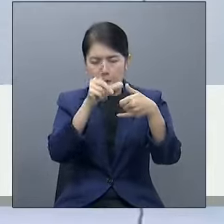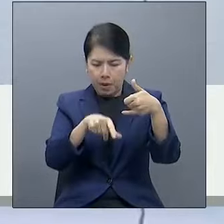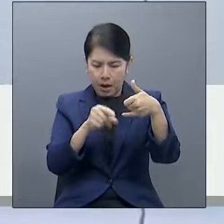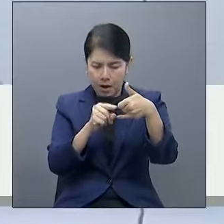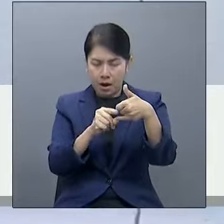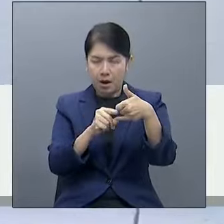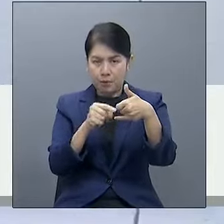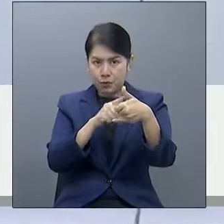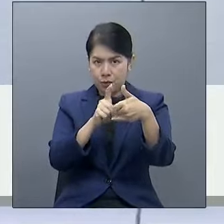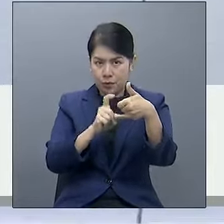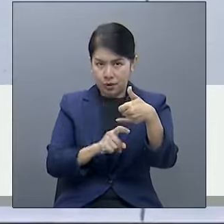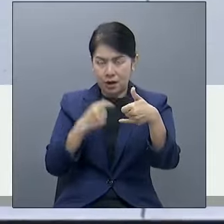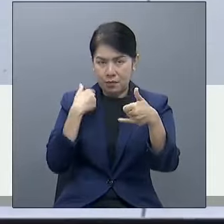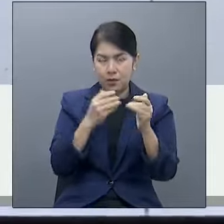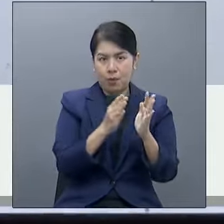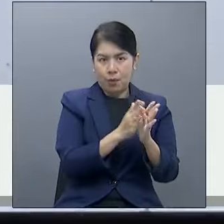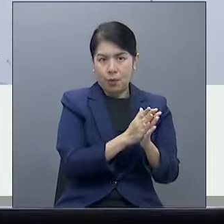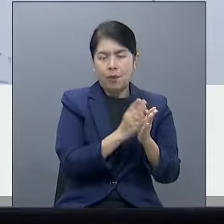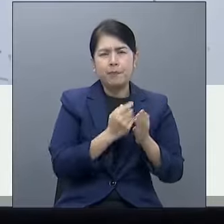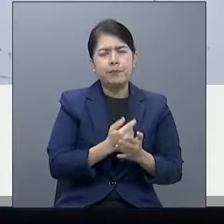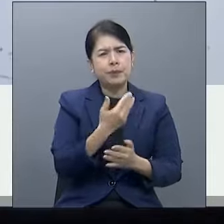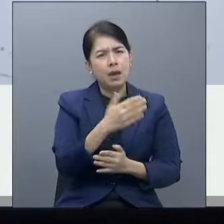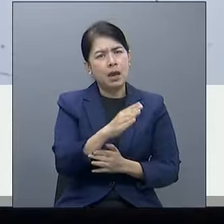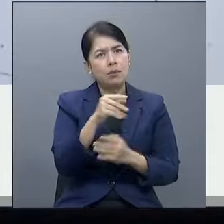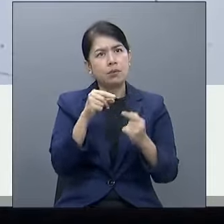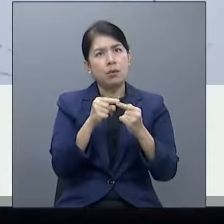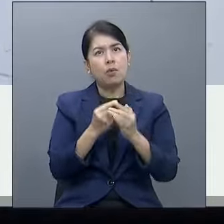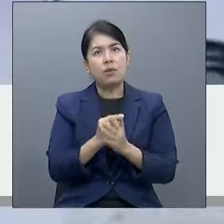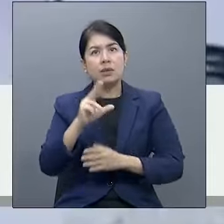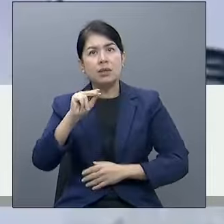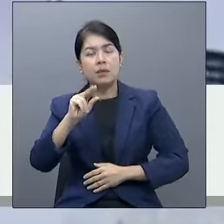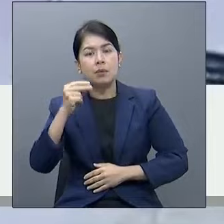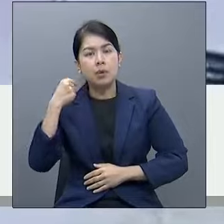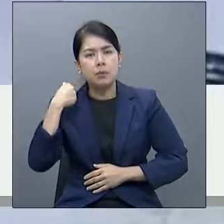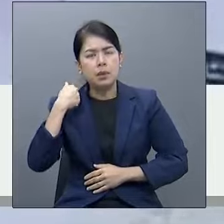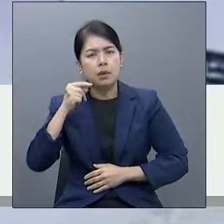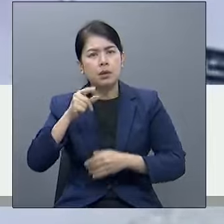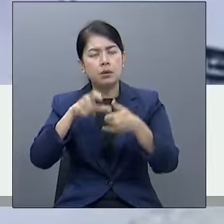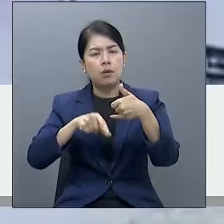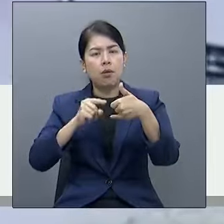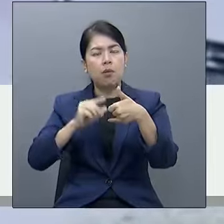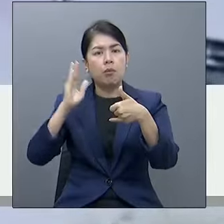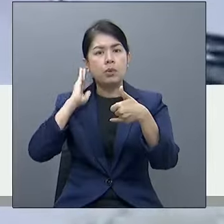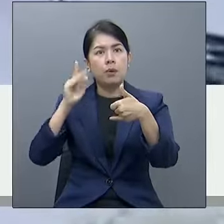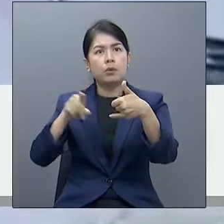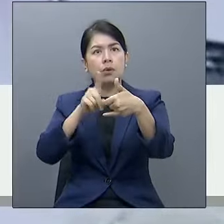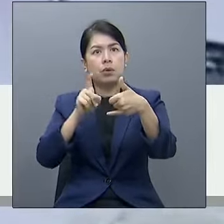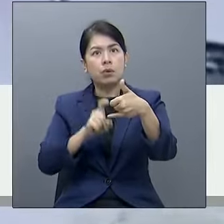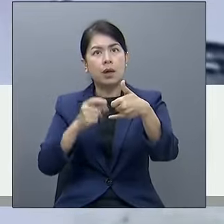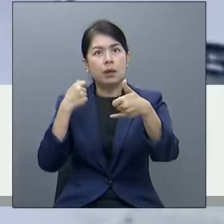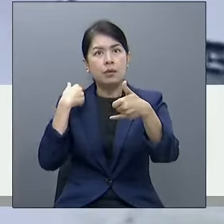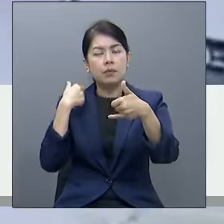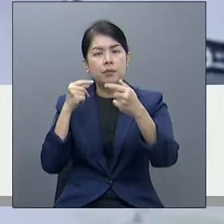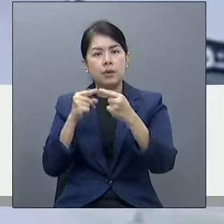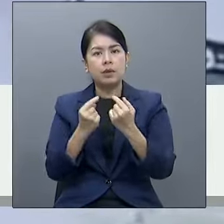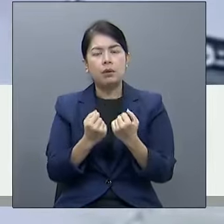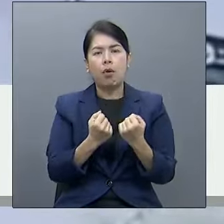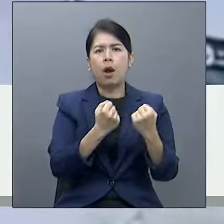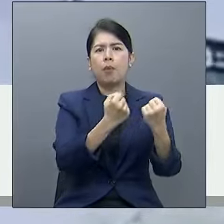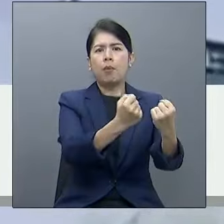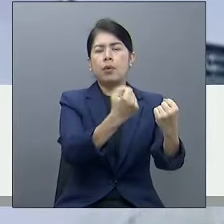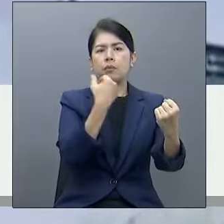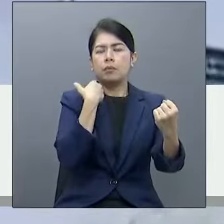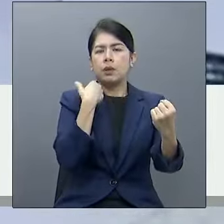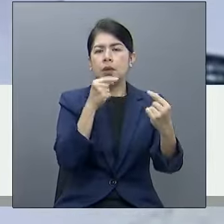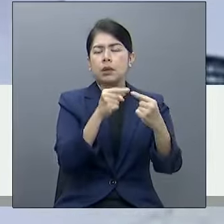มก็ยังบันทึกภาพนายกิตมาที่บ้านผู้เสียชีวิตอีกครั้งโดยมีการขับรถมาพร้อมกับนางสาววรรณพรแบบนี้